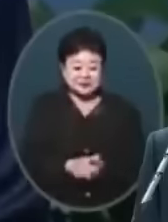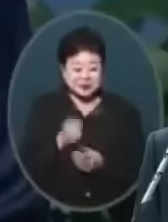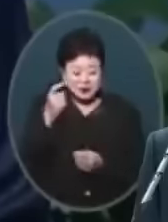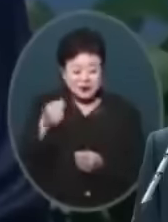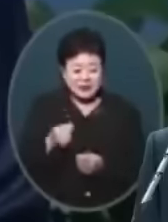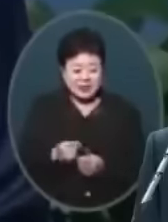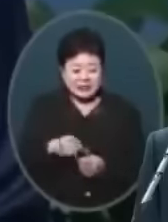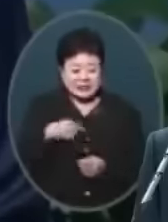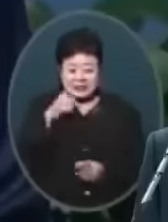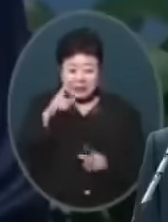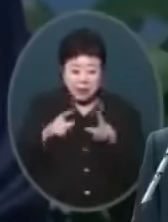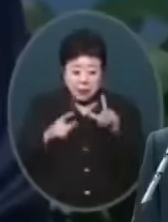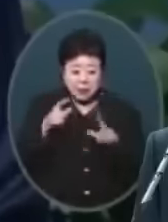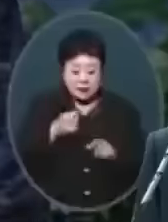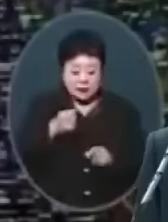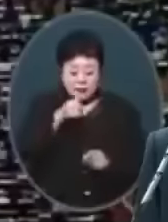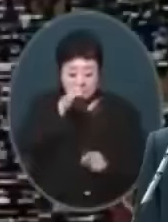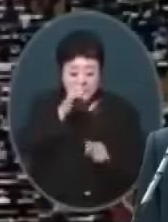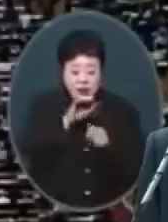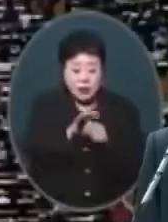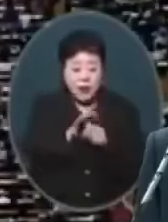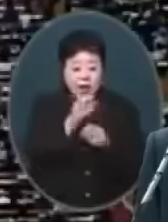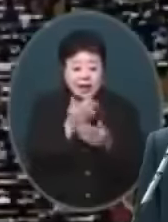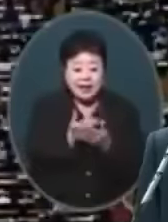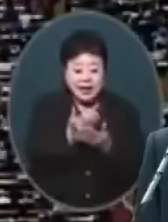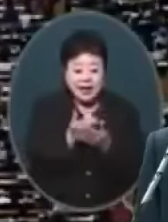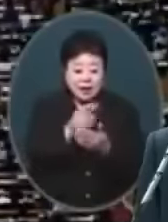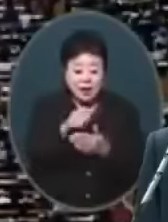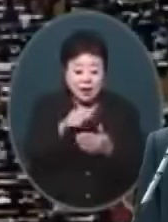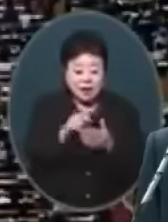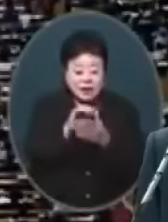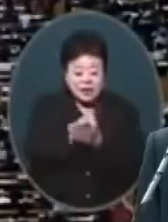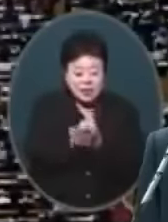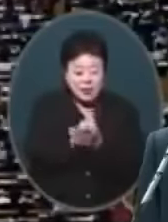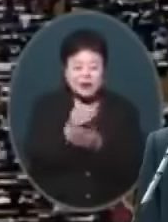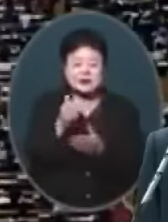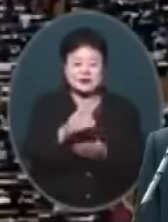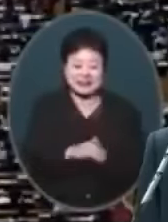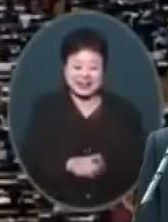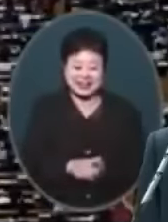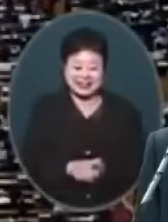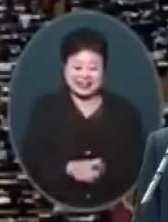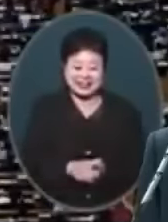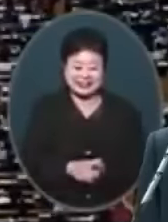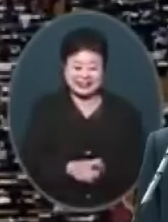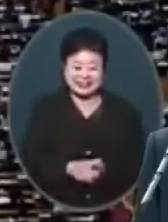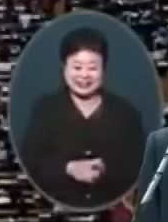훌륭한 자화상을 가질 수 있도록 해주시라고 마음속에 기원을 했습니다.